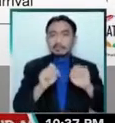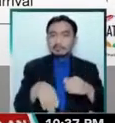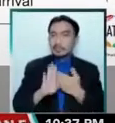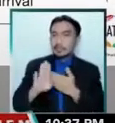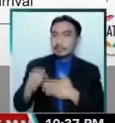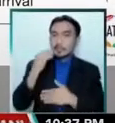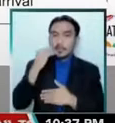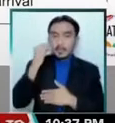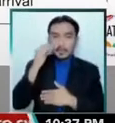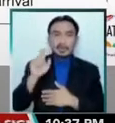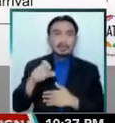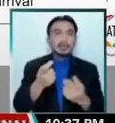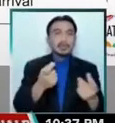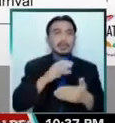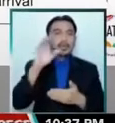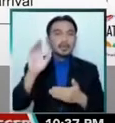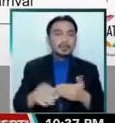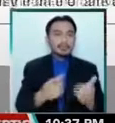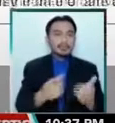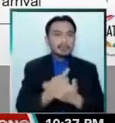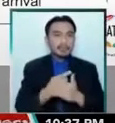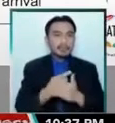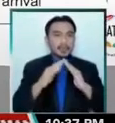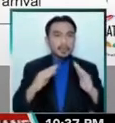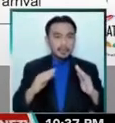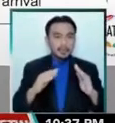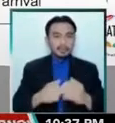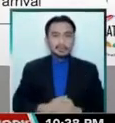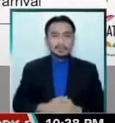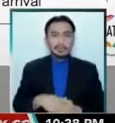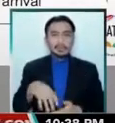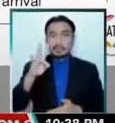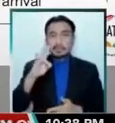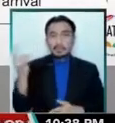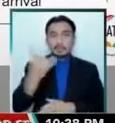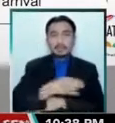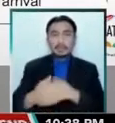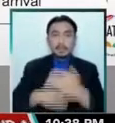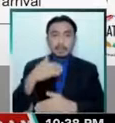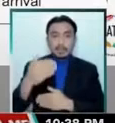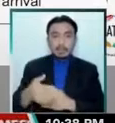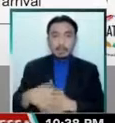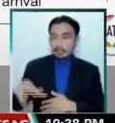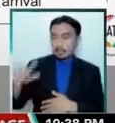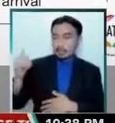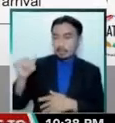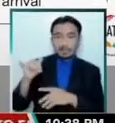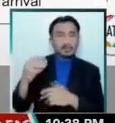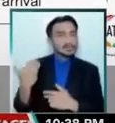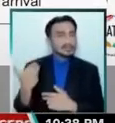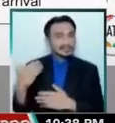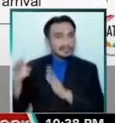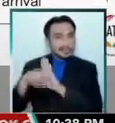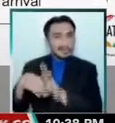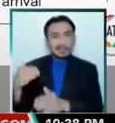kumpletuhin ang home quarantine hanggang 7 araw mula pagdating. So guys, bumalik po tayo sa ginawa natin last 2 years ago. Sa